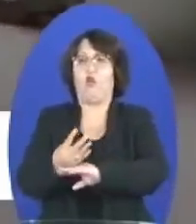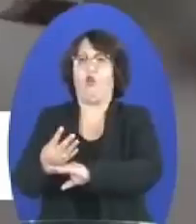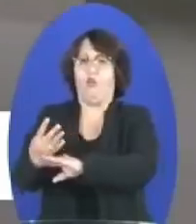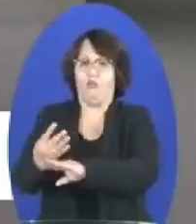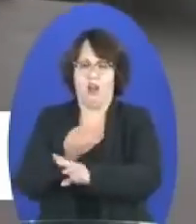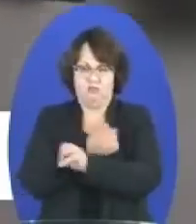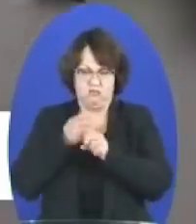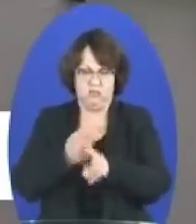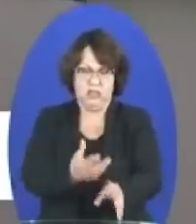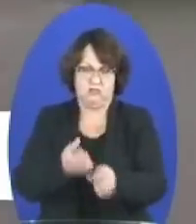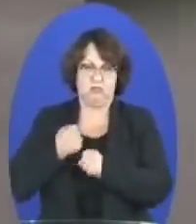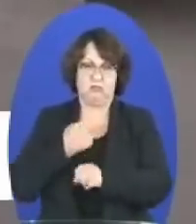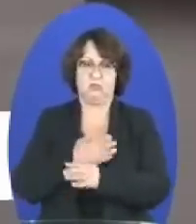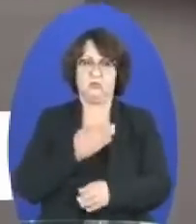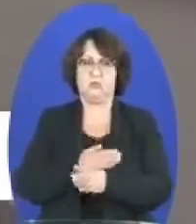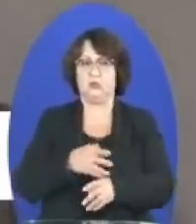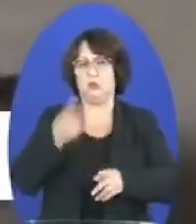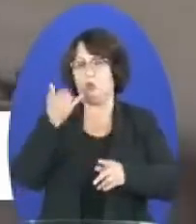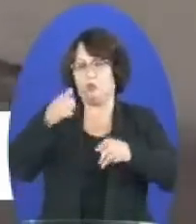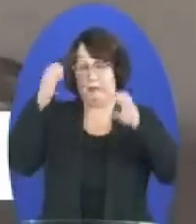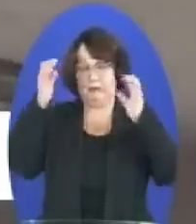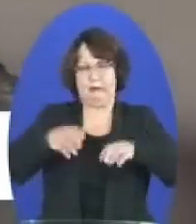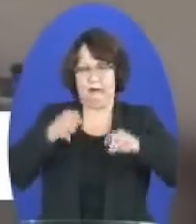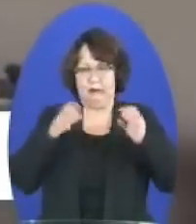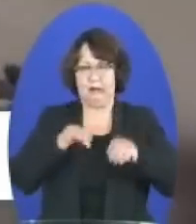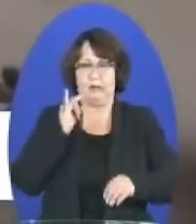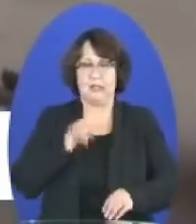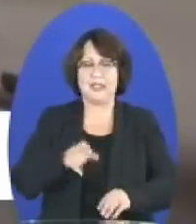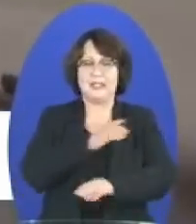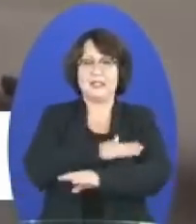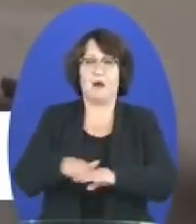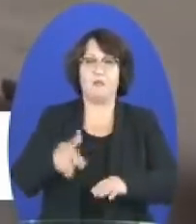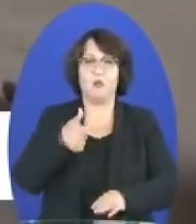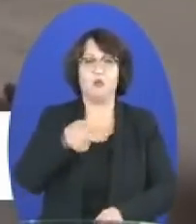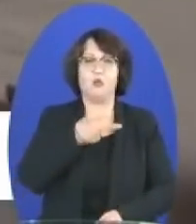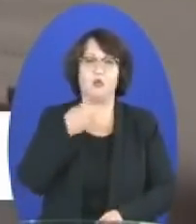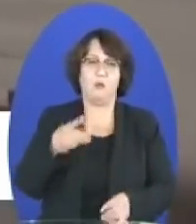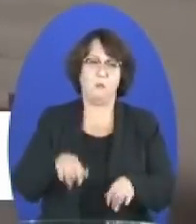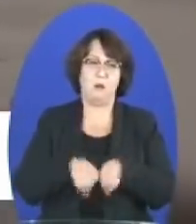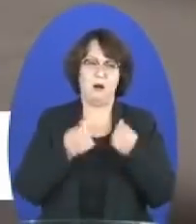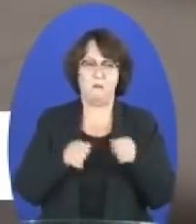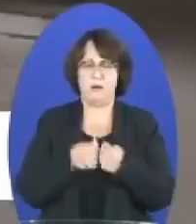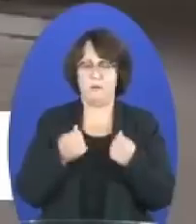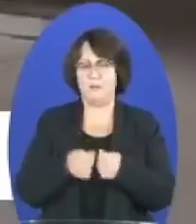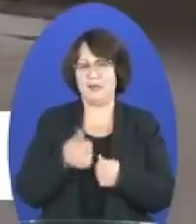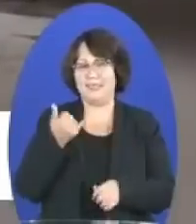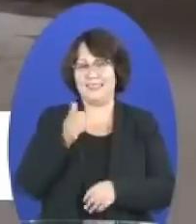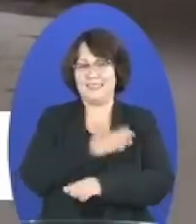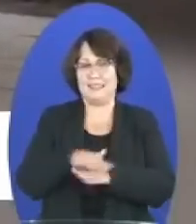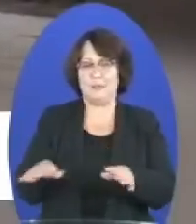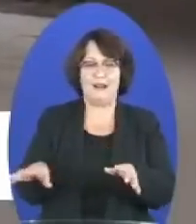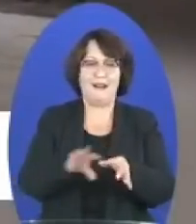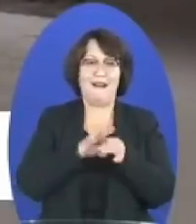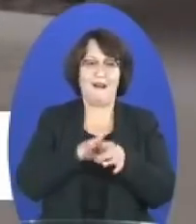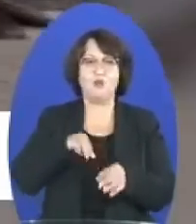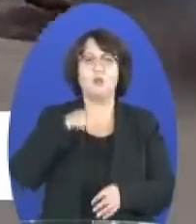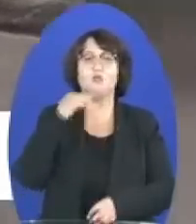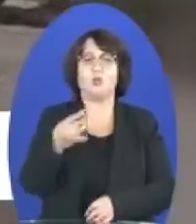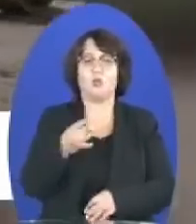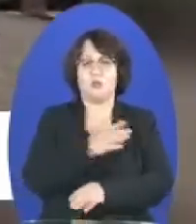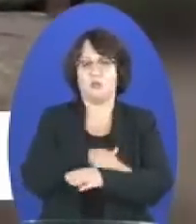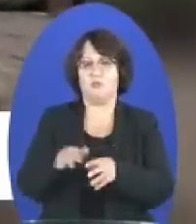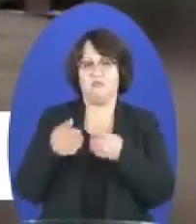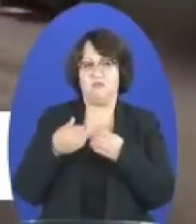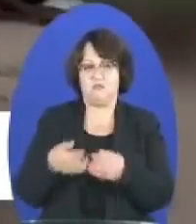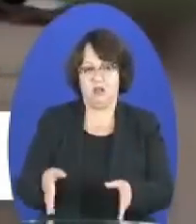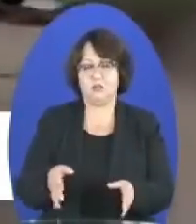Усрахаг Адар борооны улмаас улсын чиглэлийн зарим автозам гүрнүүдэд эвдрэл гараад байна. Тиймээс зарим замыг хааж төр замаар зорчуулж байгаа тухай зам